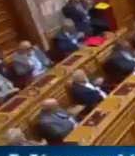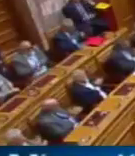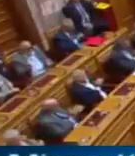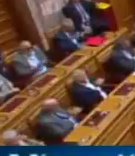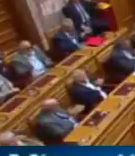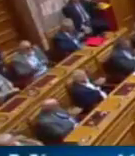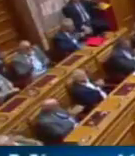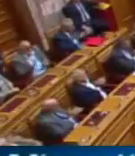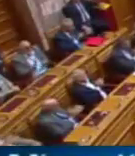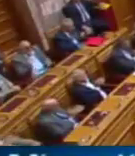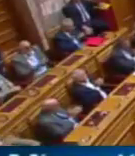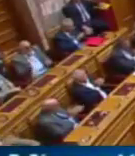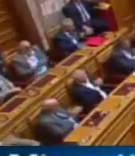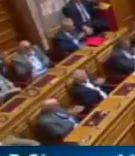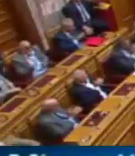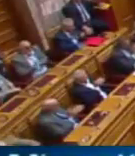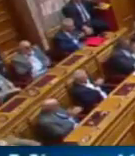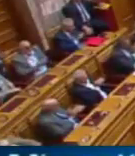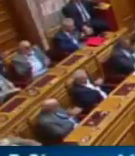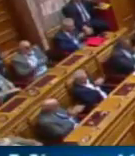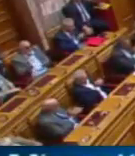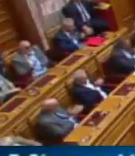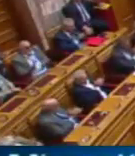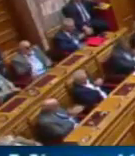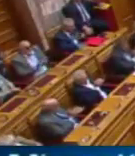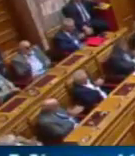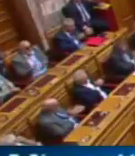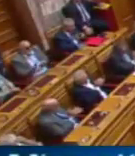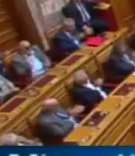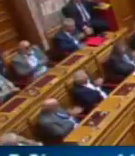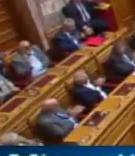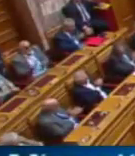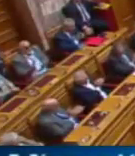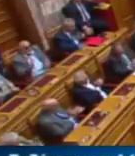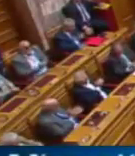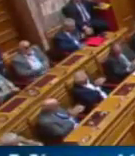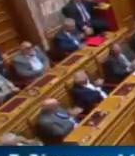Yeah.